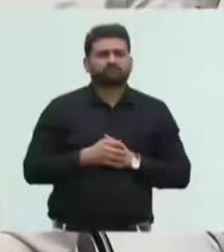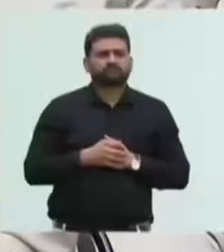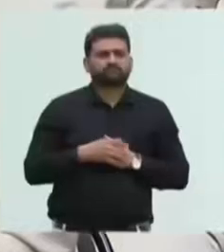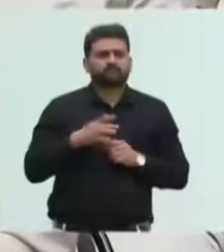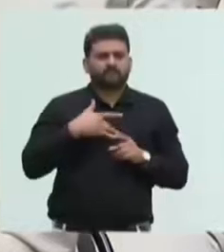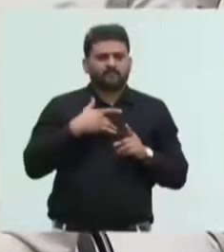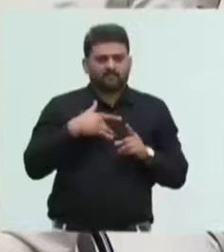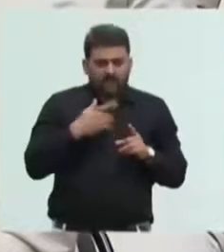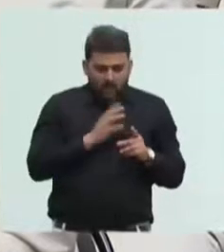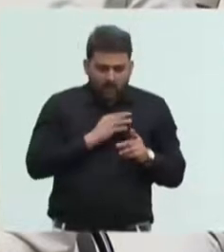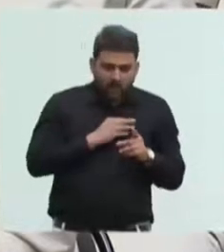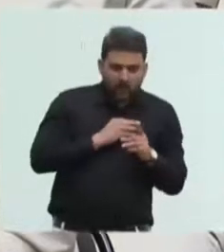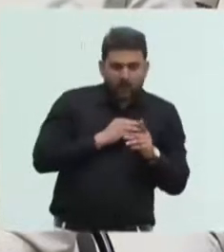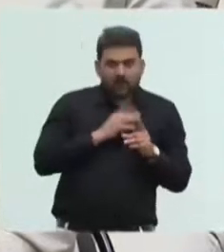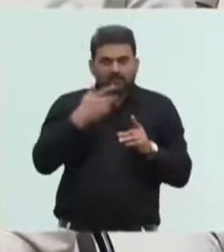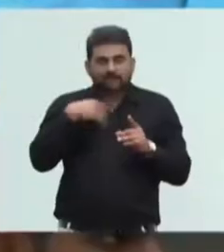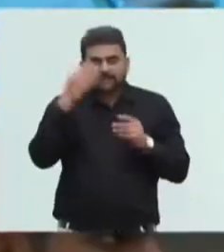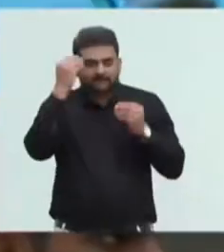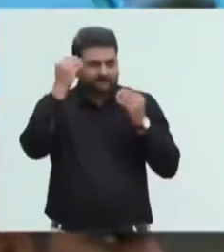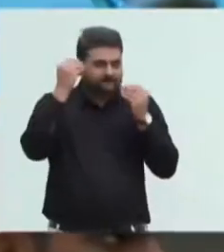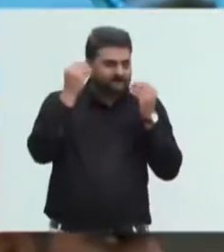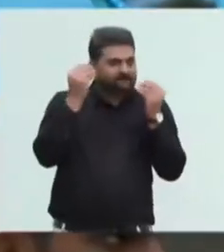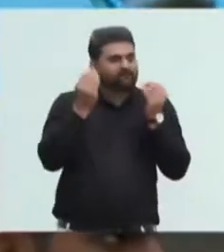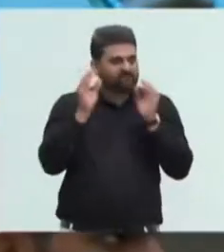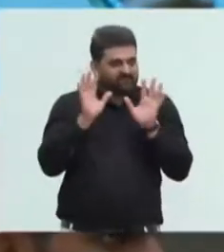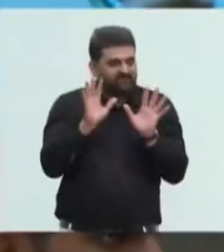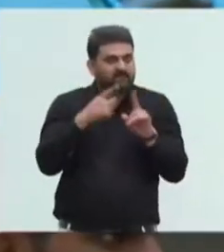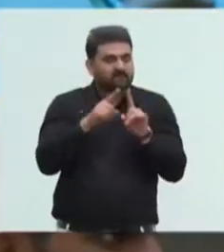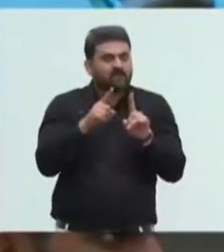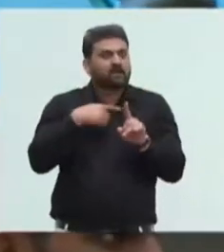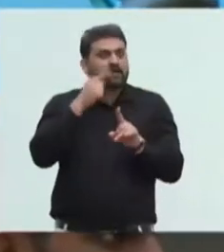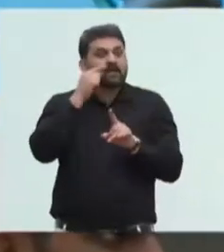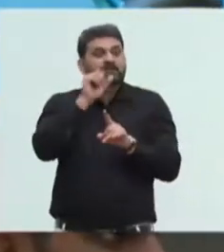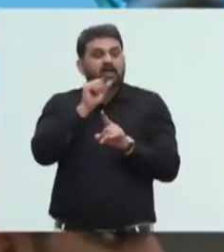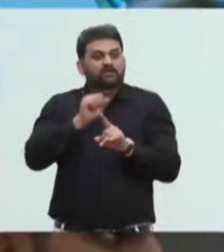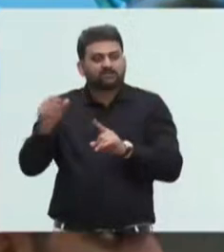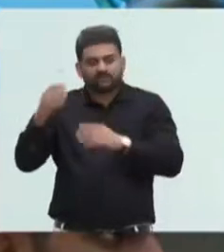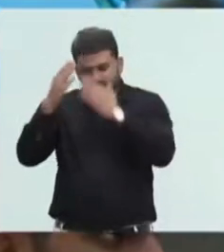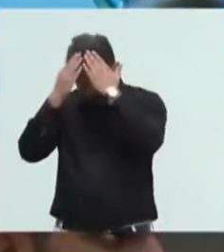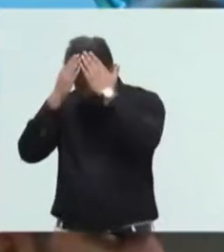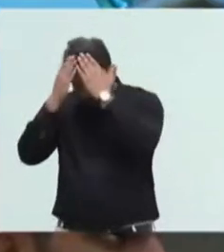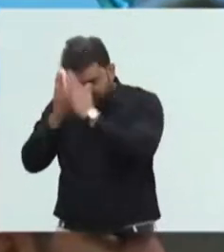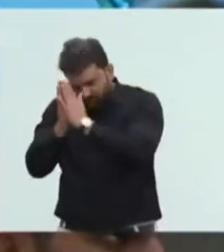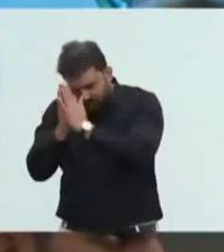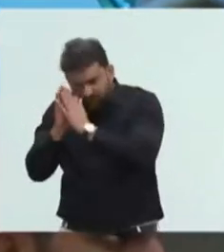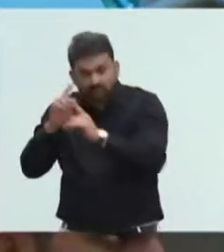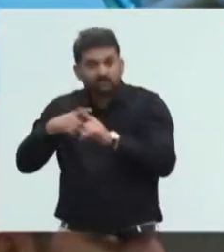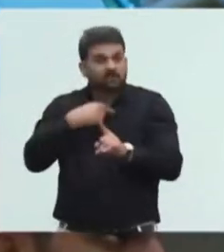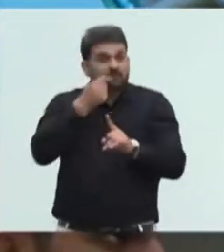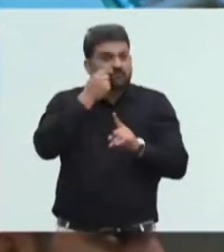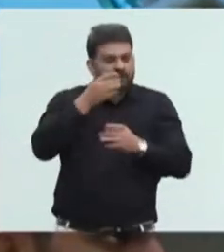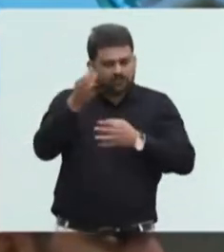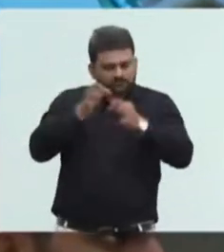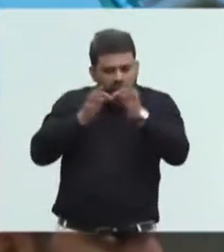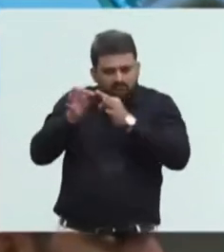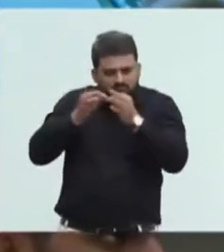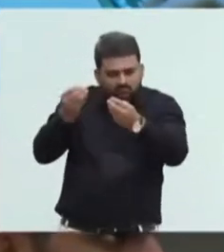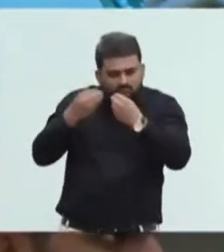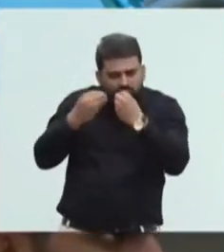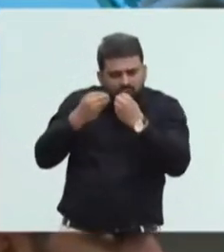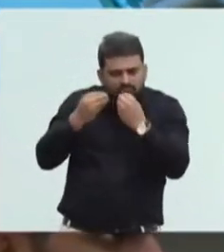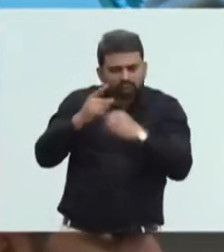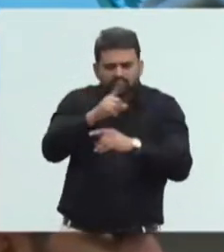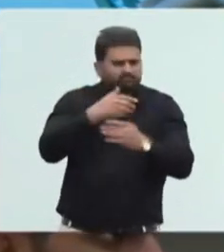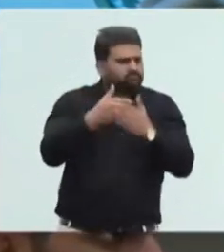थोड़ा सा डर लग रहा था और परेशान भी लग रहा, लेकिन दादी के आशीर्वाद से और मेरे पापा ने मुझे समझाया कि जो कुछ भी हो,